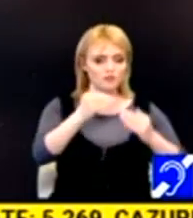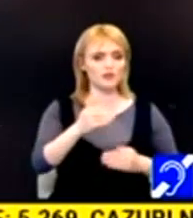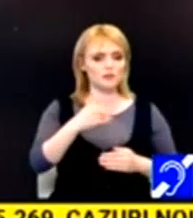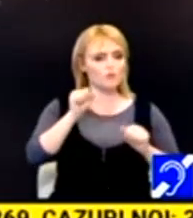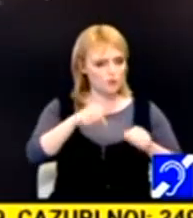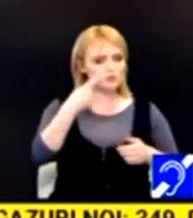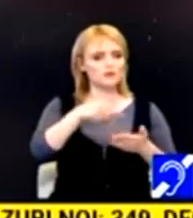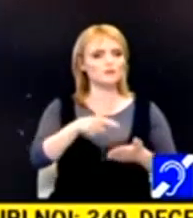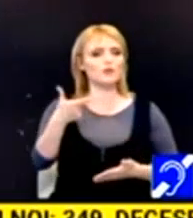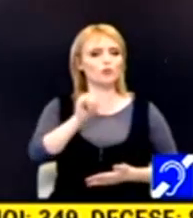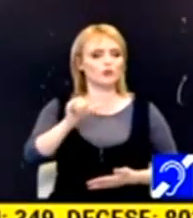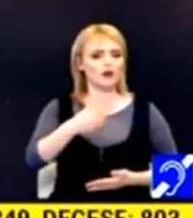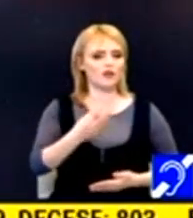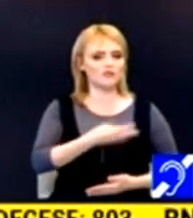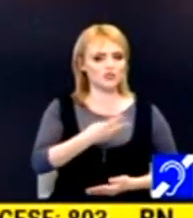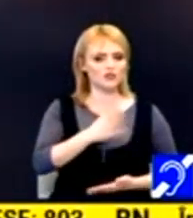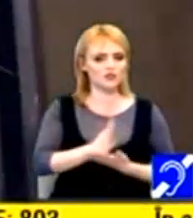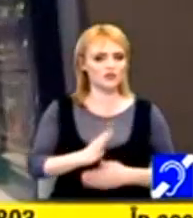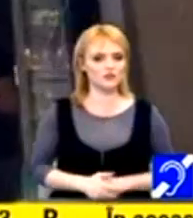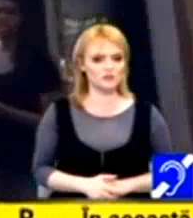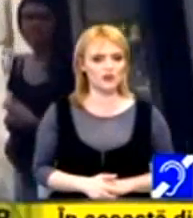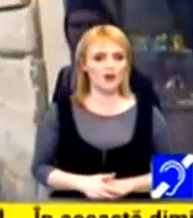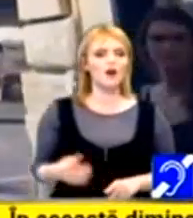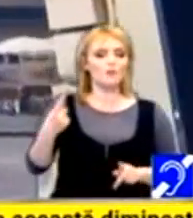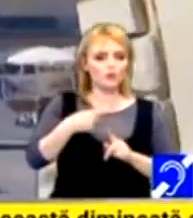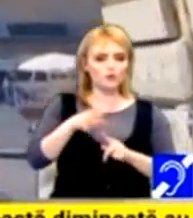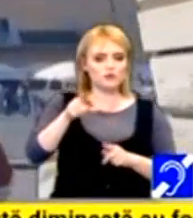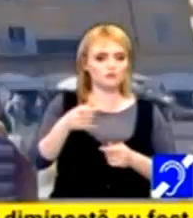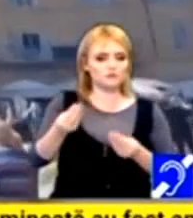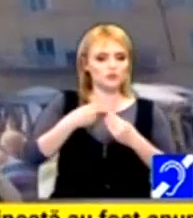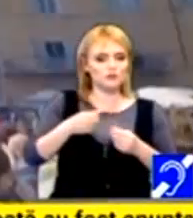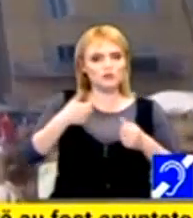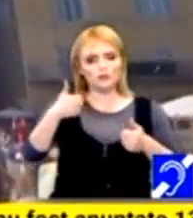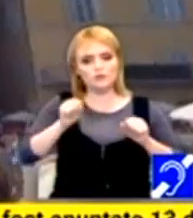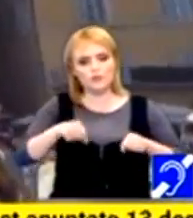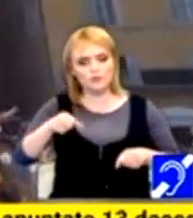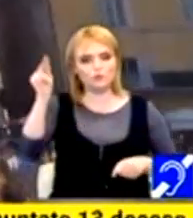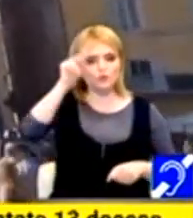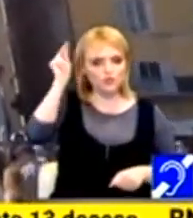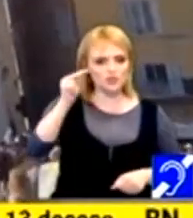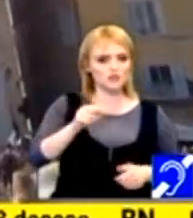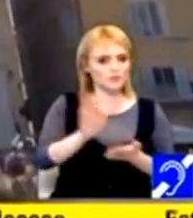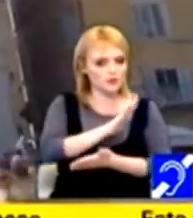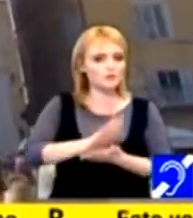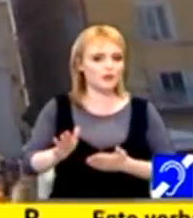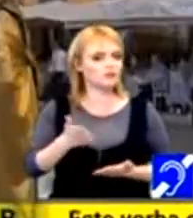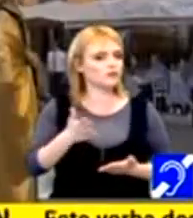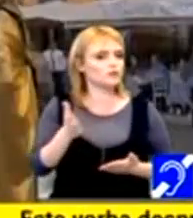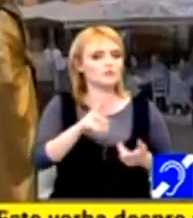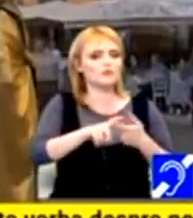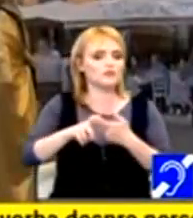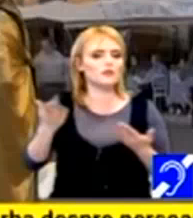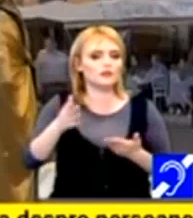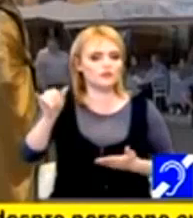dorim, mai ales dacă folosim instrumentele de educație oferite de Uniunea Europeană. Sunt vremuri ale oportunităților și ar fi mare păcat